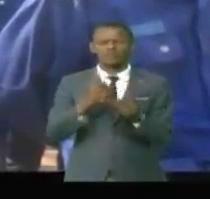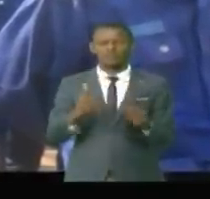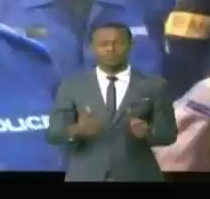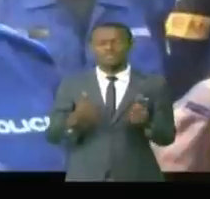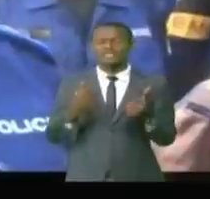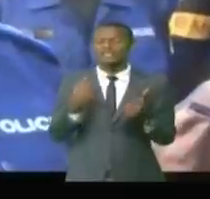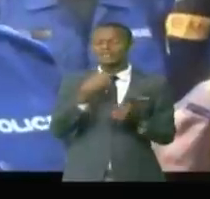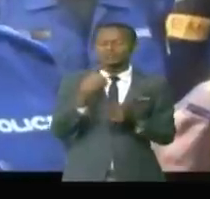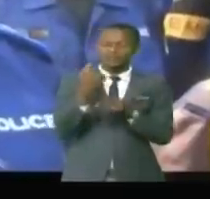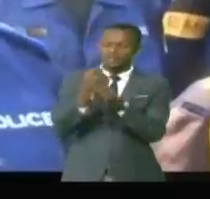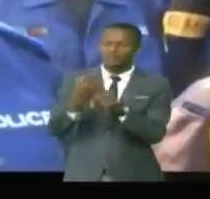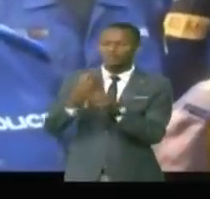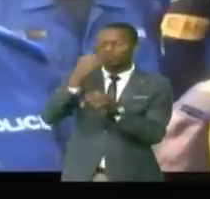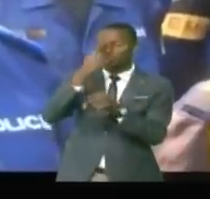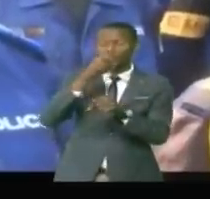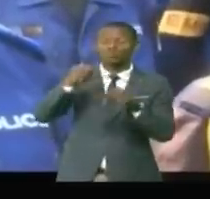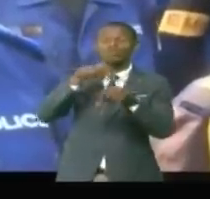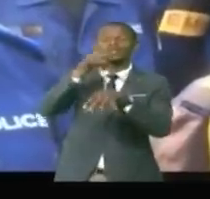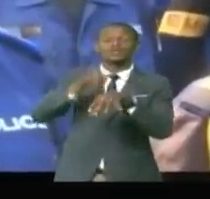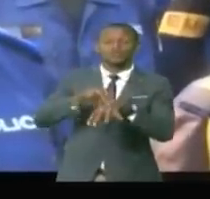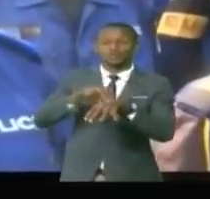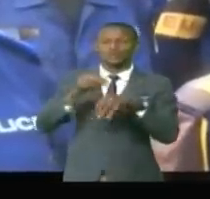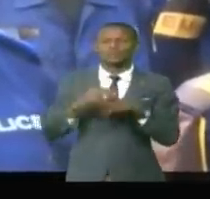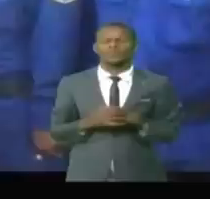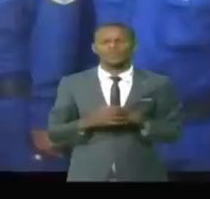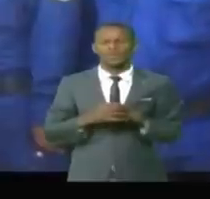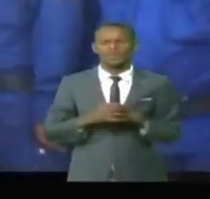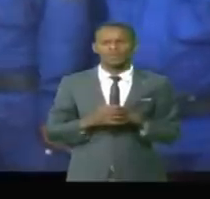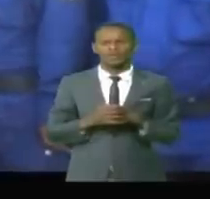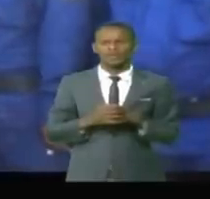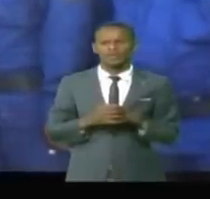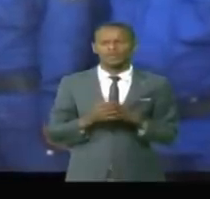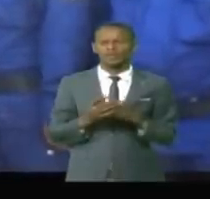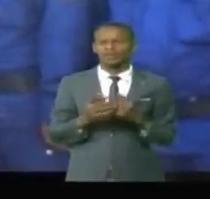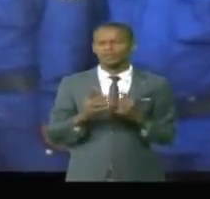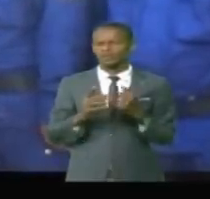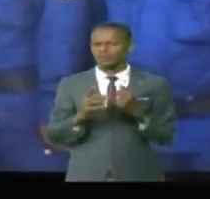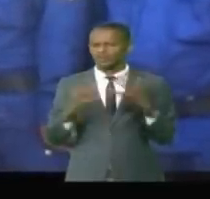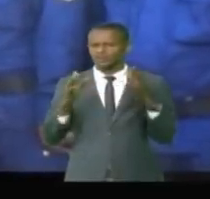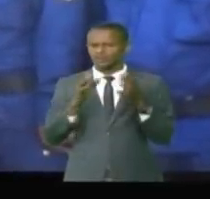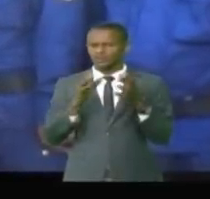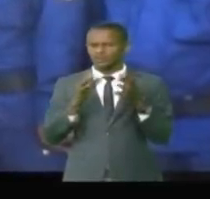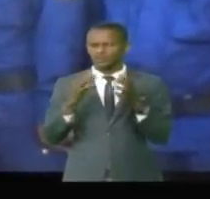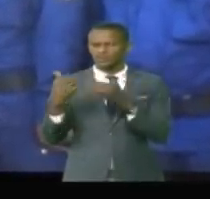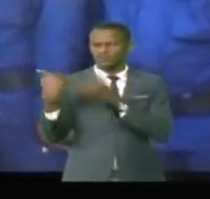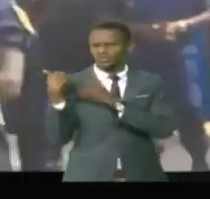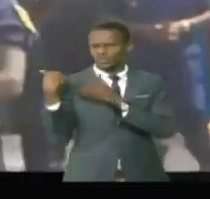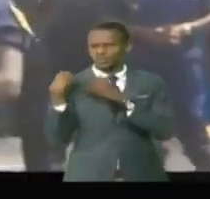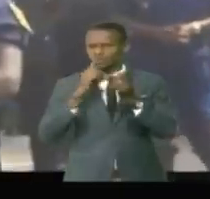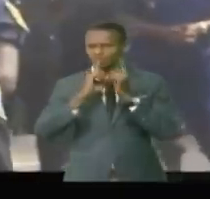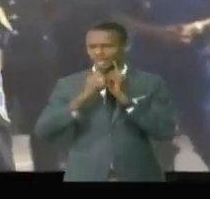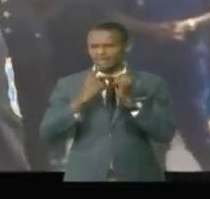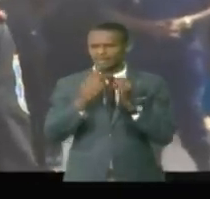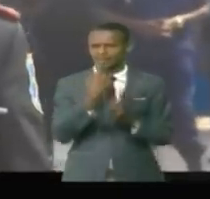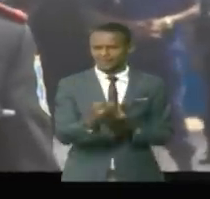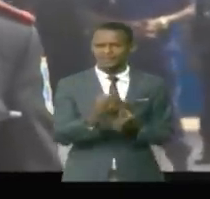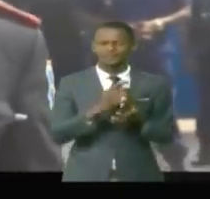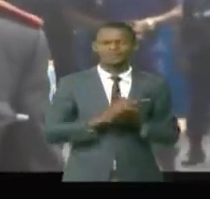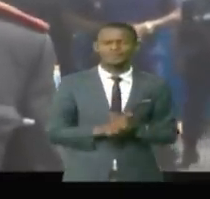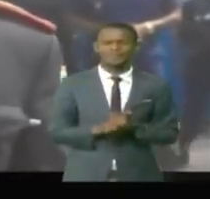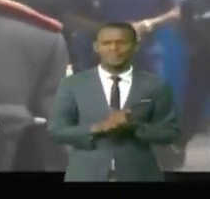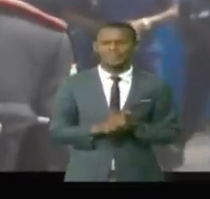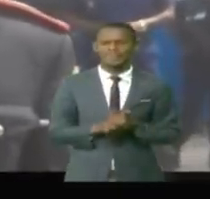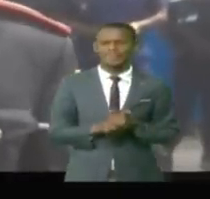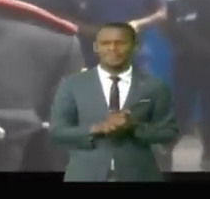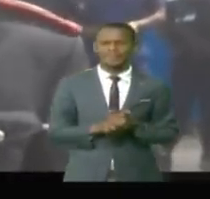nation. Poursuivant son speech, le général Abba Van a insisté sur le caractère apolitique des hommes des troupes. Il a fini son discours